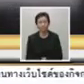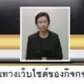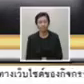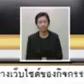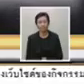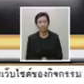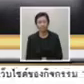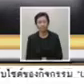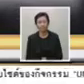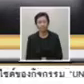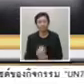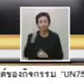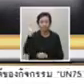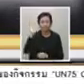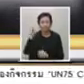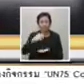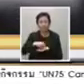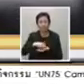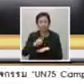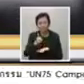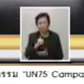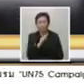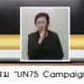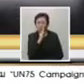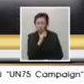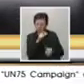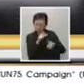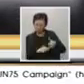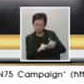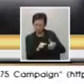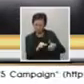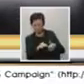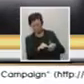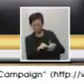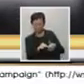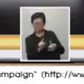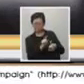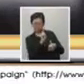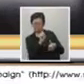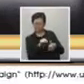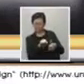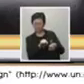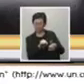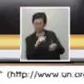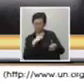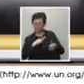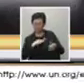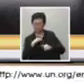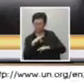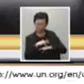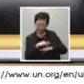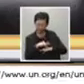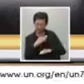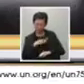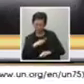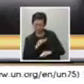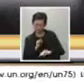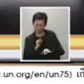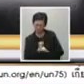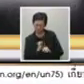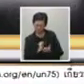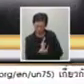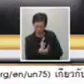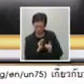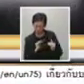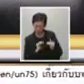ก็นำอภิปรายได้ถ้ามีที่มาไม่ชอบก็อภิปรายได้นั่นเป็นประเด็นที่ไม่เกี่ยวกับการบ